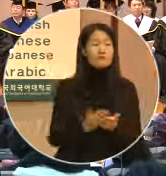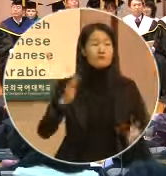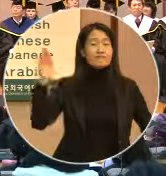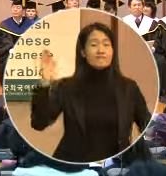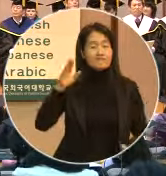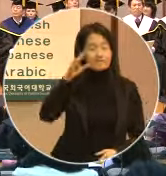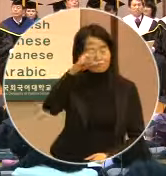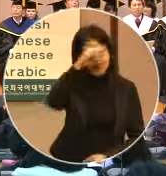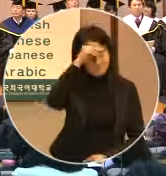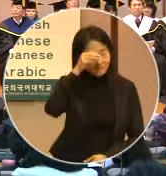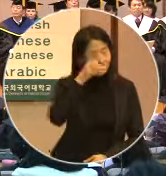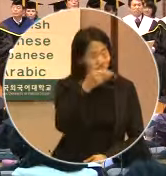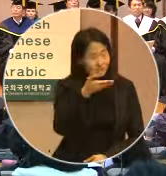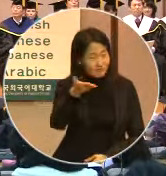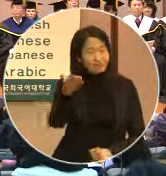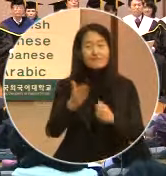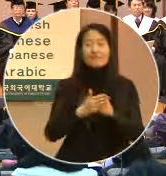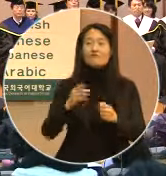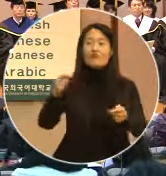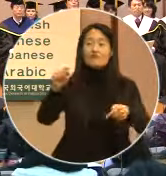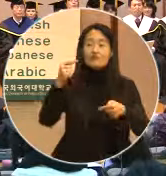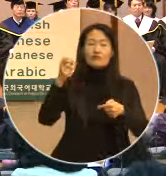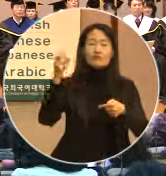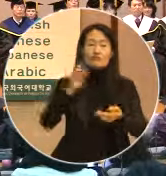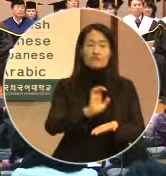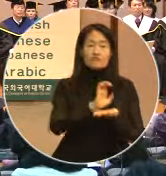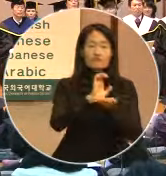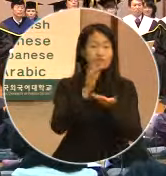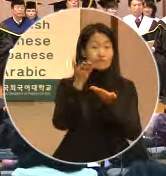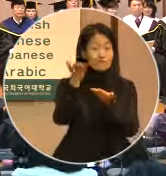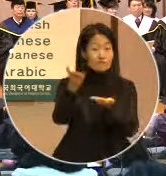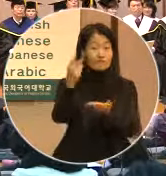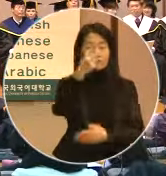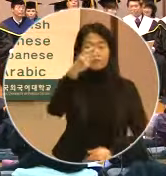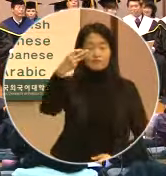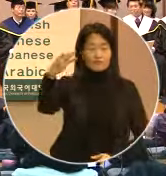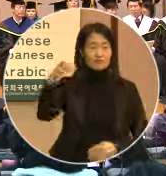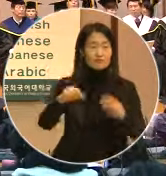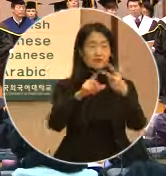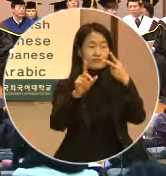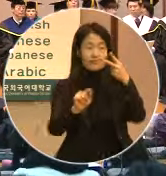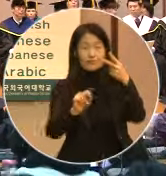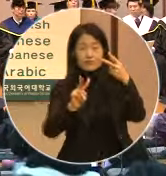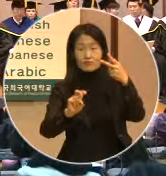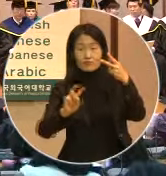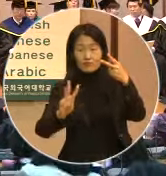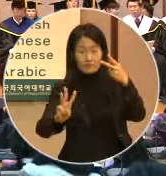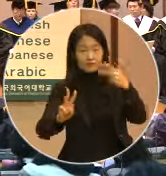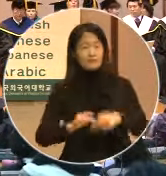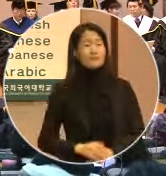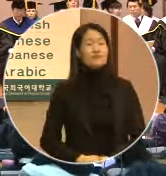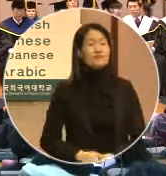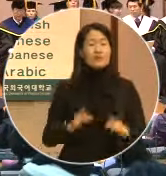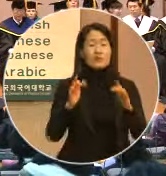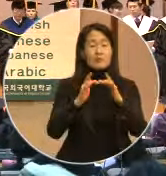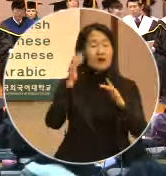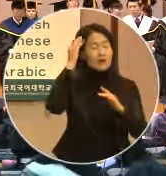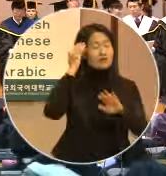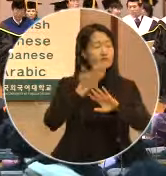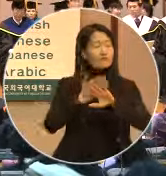학생들의 모범이 되도록 이 3장과 3회를 수여함. 2013년 2월 23일